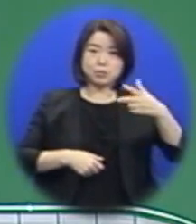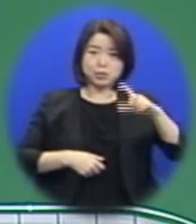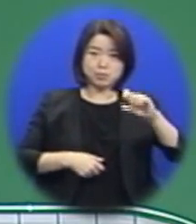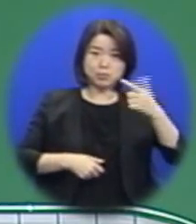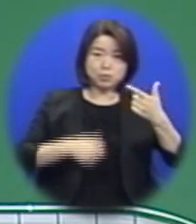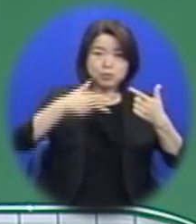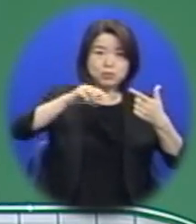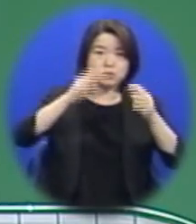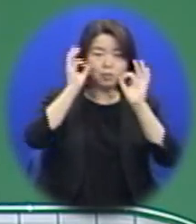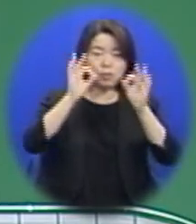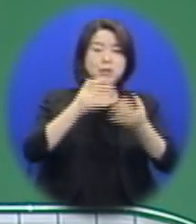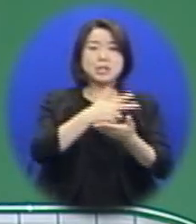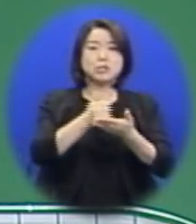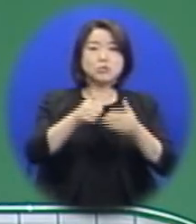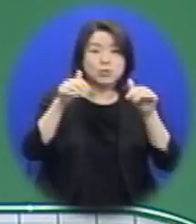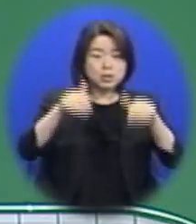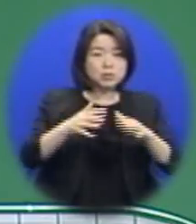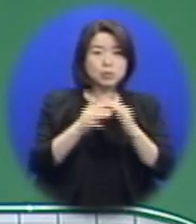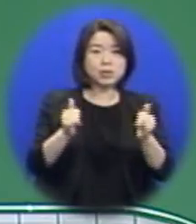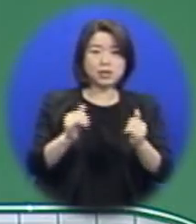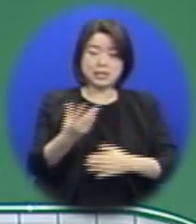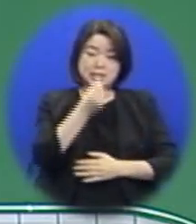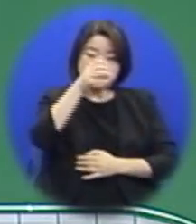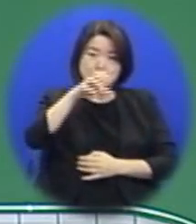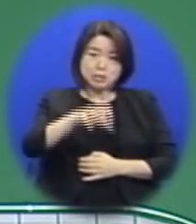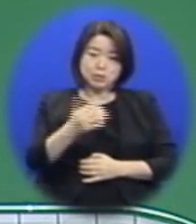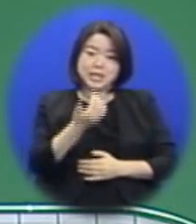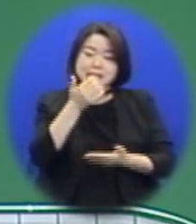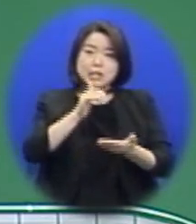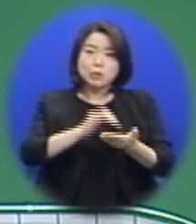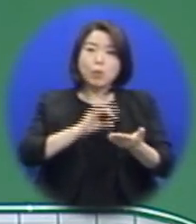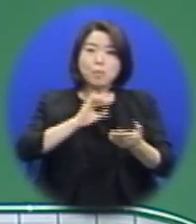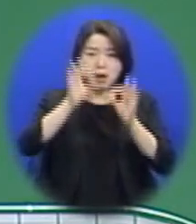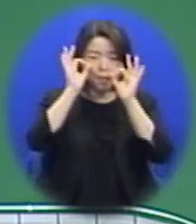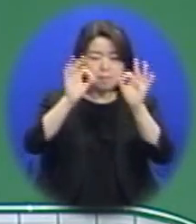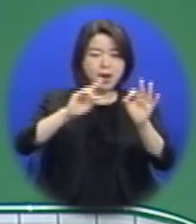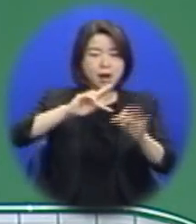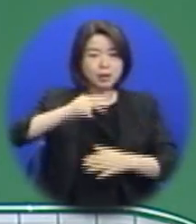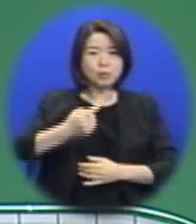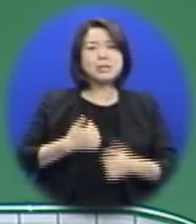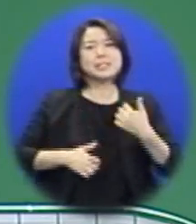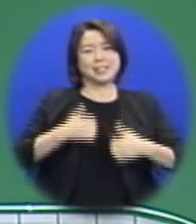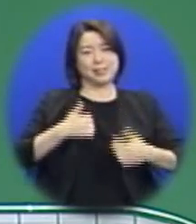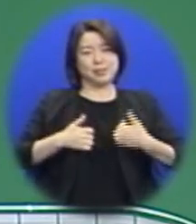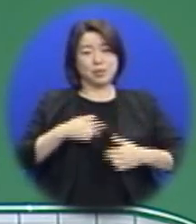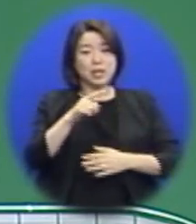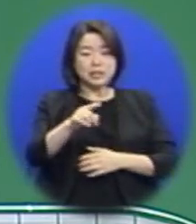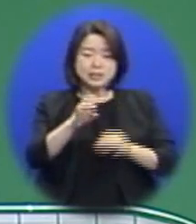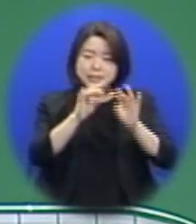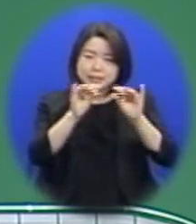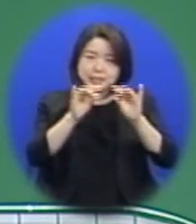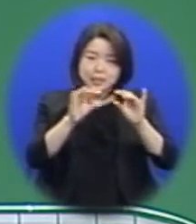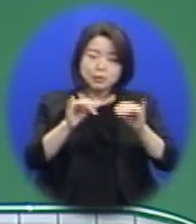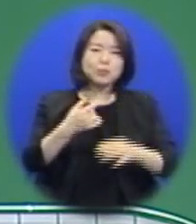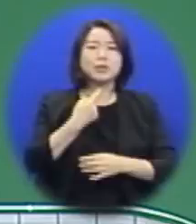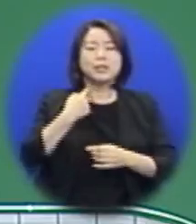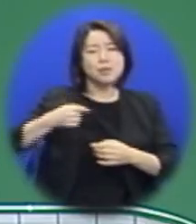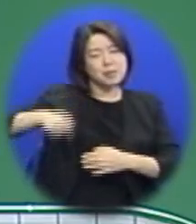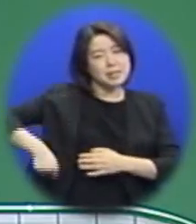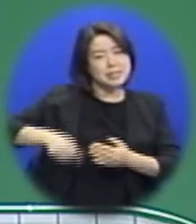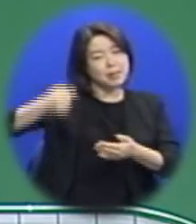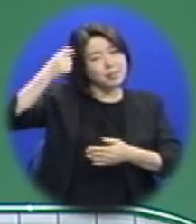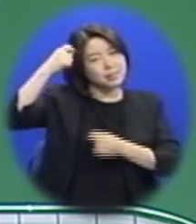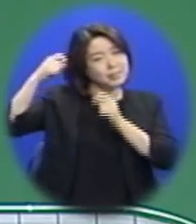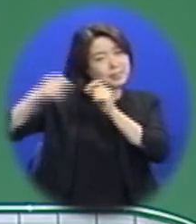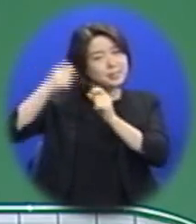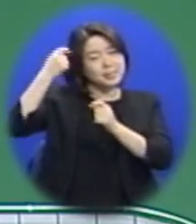종들은 시온의 돌들만 보아도 즐겁습니다. 그 티끌에도 정을 느낍니다. 마치 포로